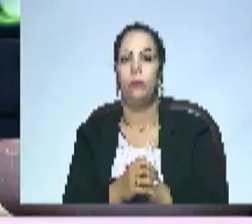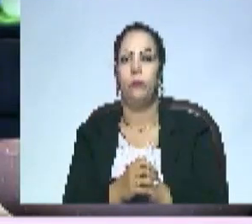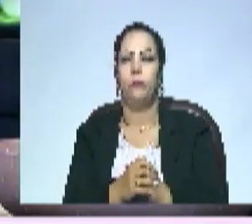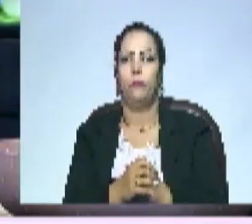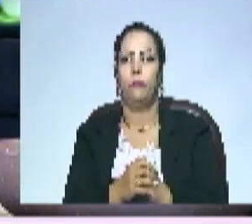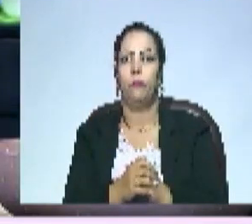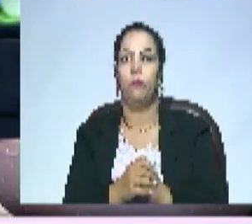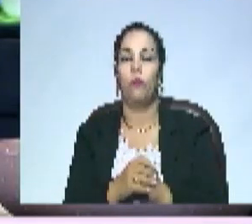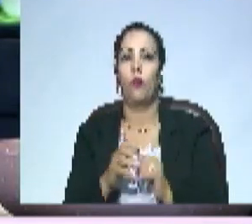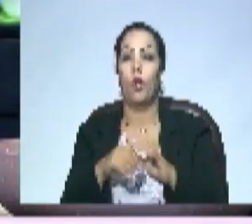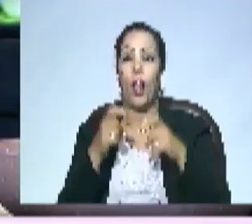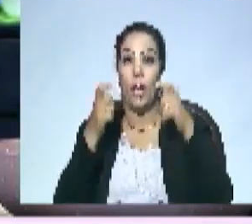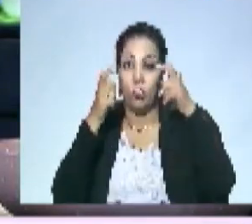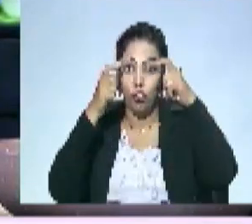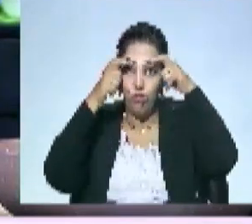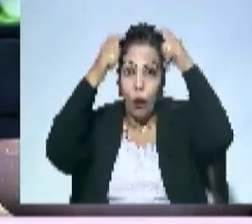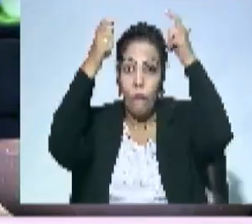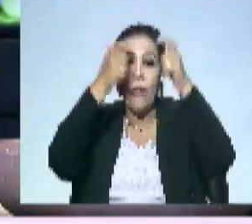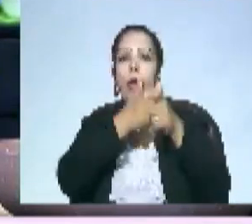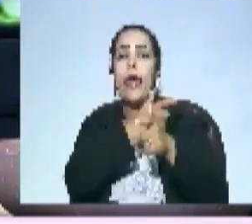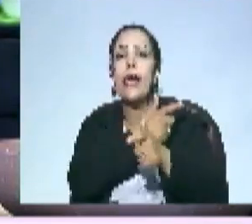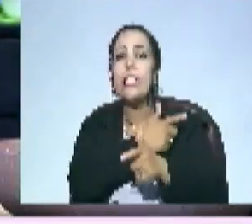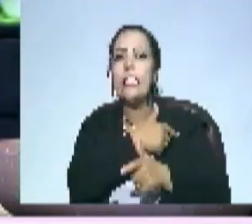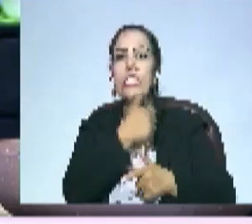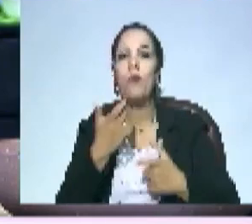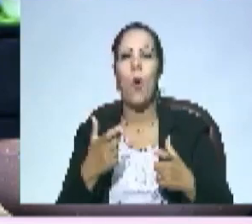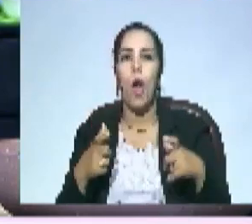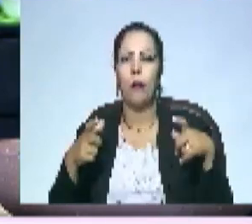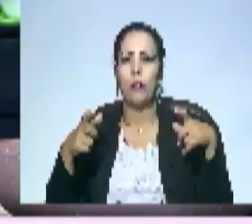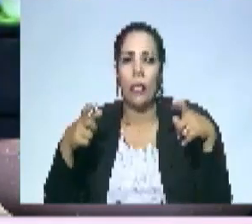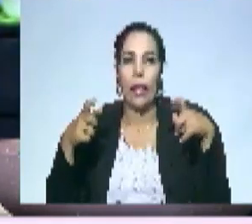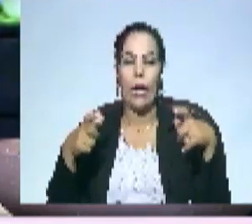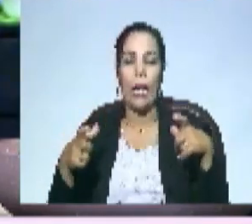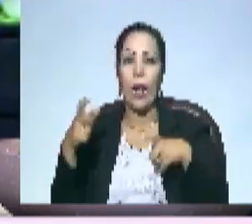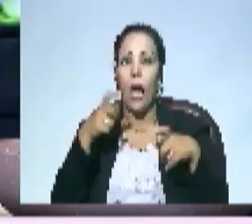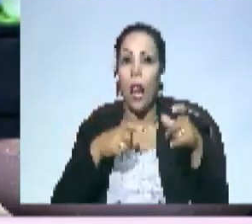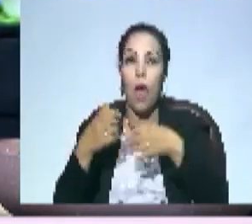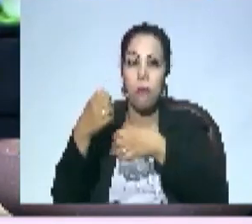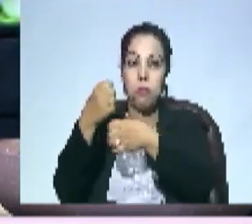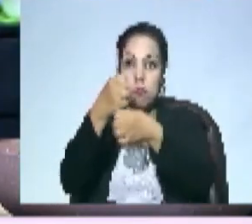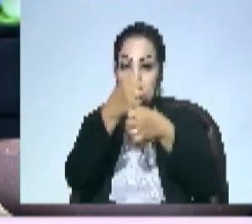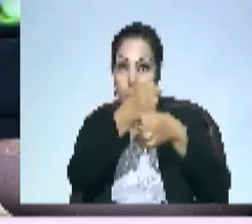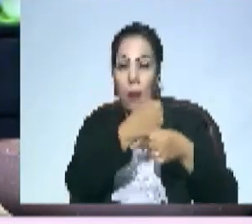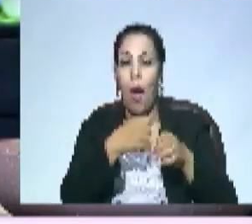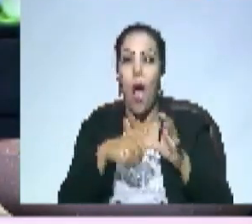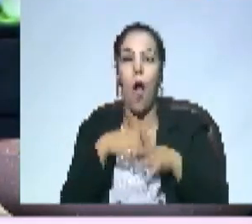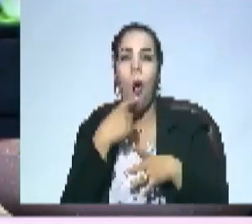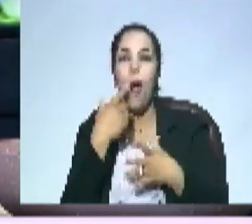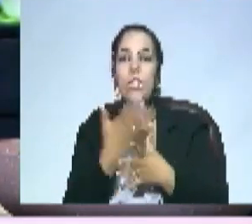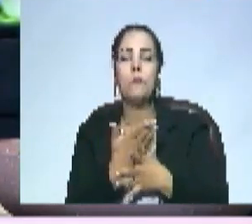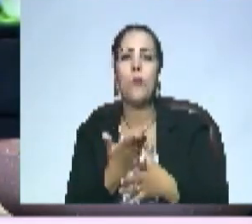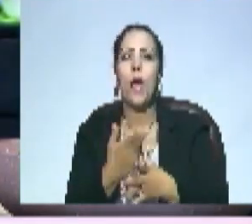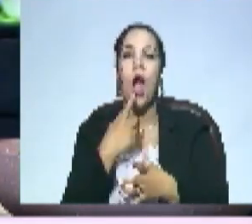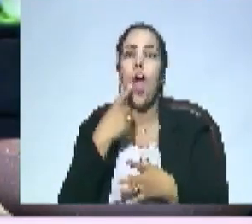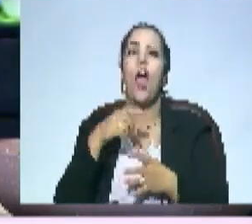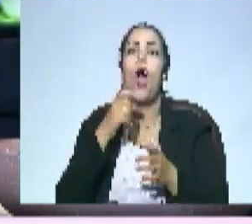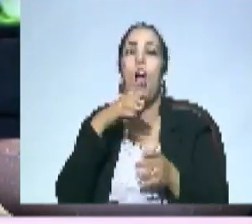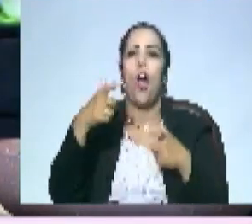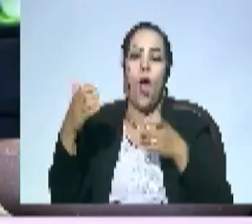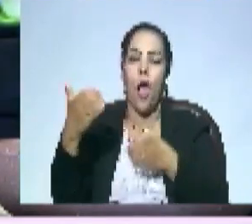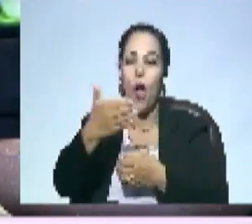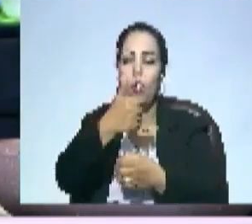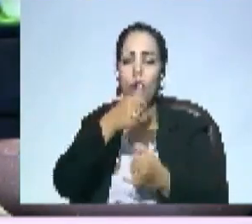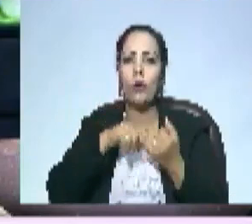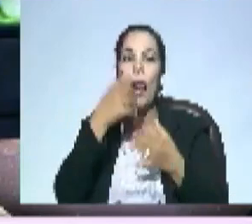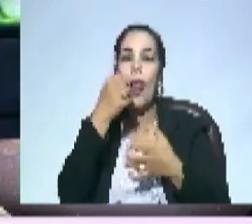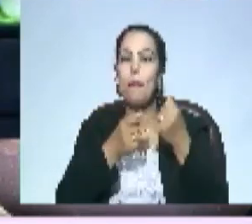هو الشيف مسميها كريمه لان هي يعني مش كريم شانتيه بس لا هي فيها القشطه وفيها كريمه خفق وفيها المهلبيه